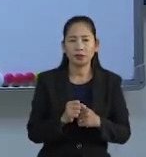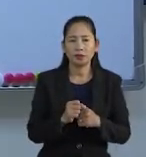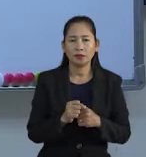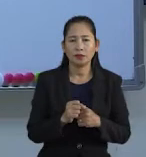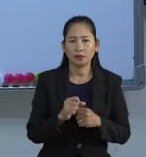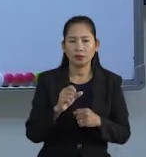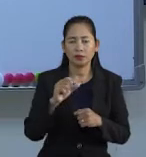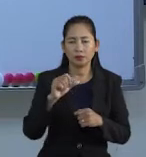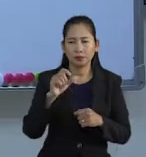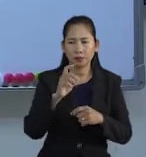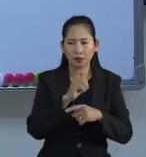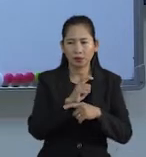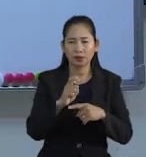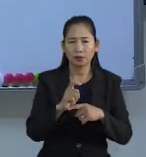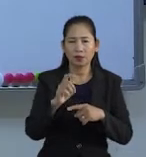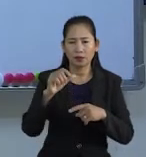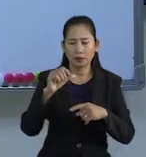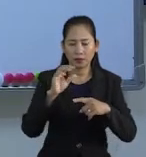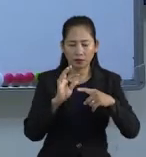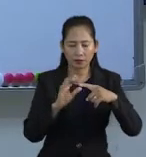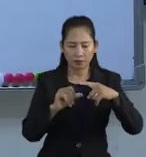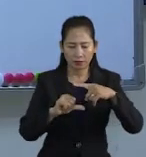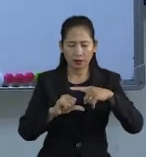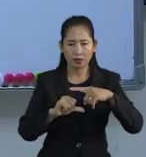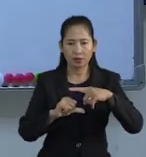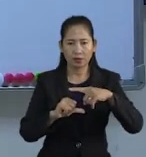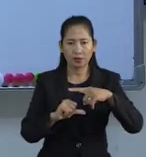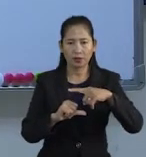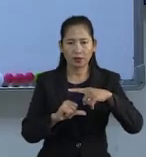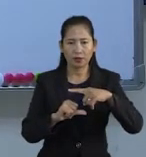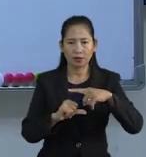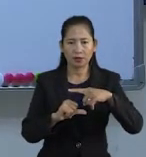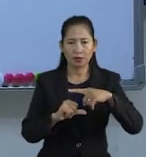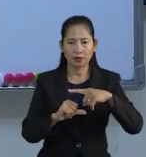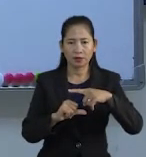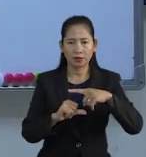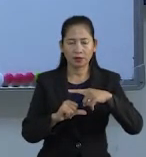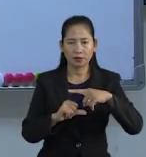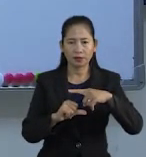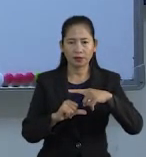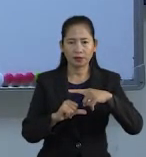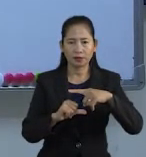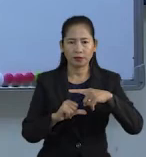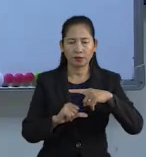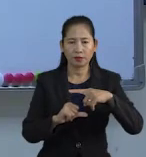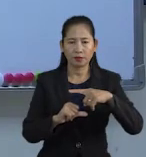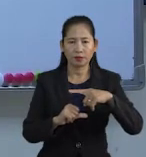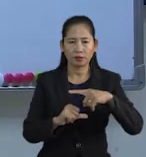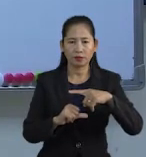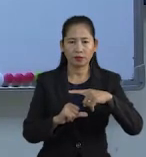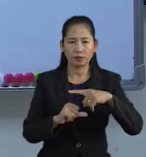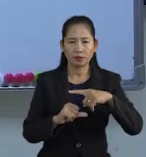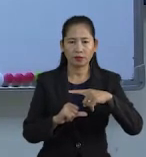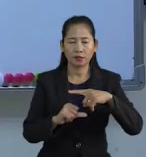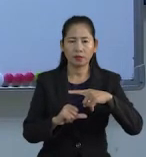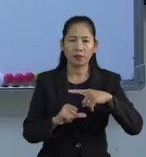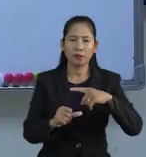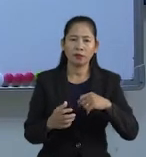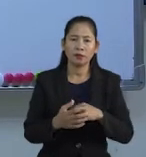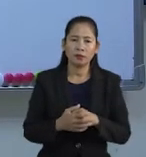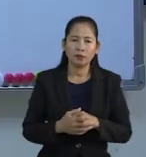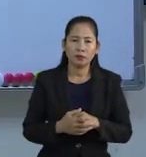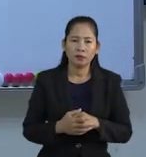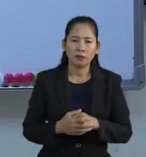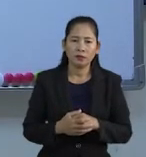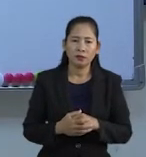phía và nấy tông phía phía ấy con phía rồi